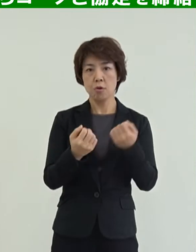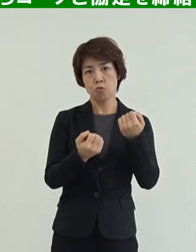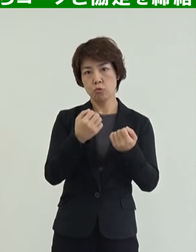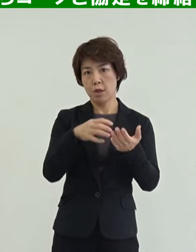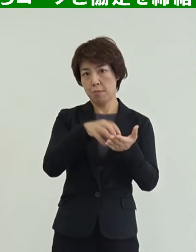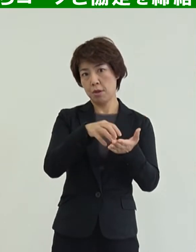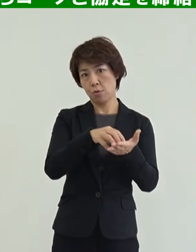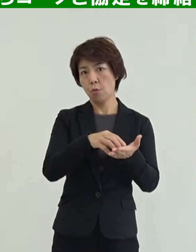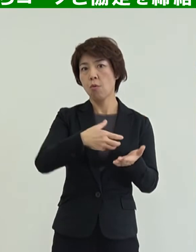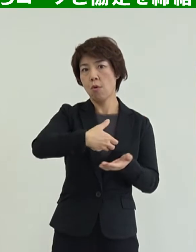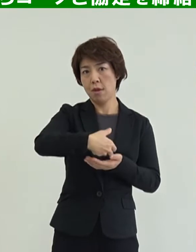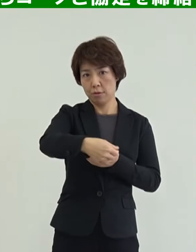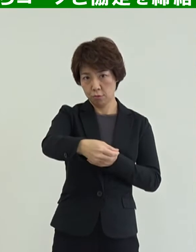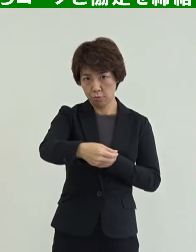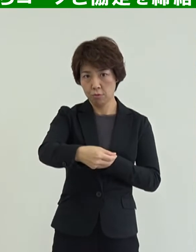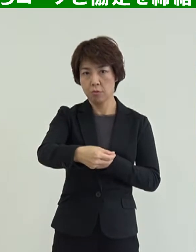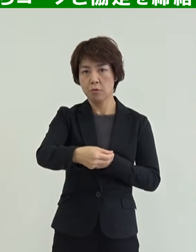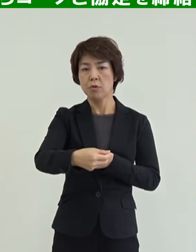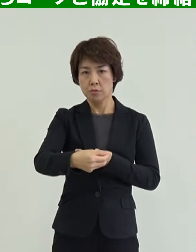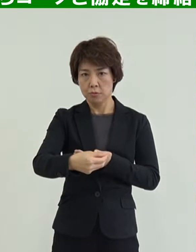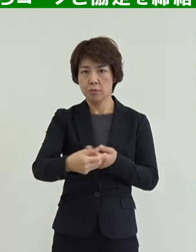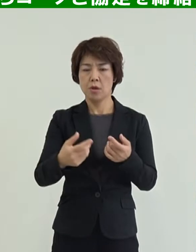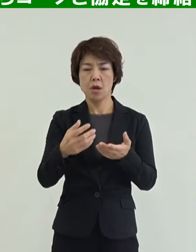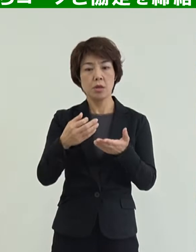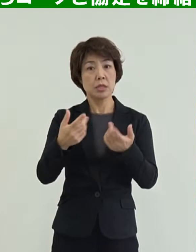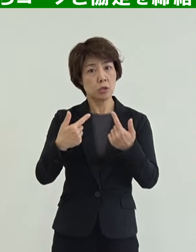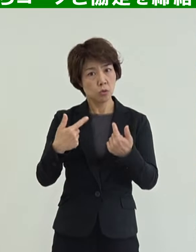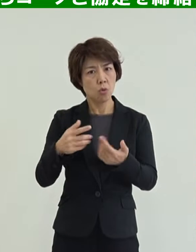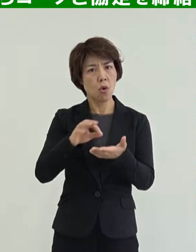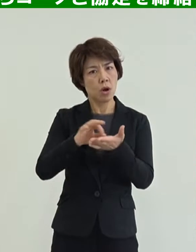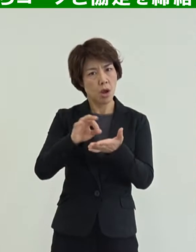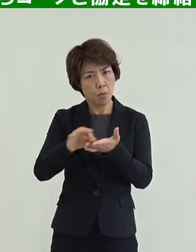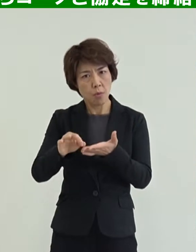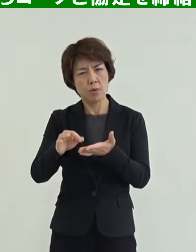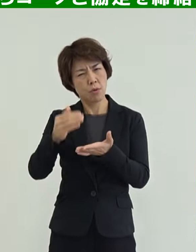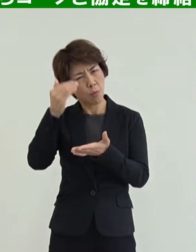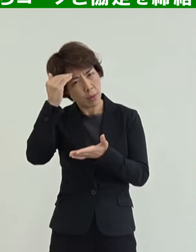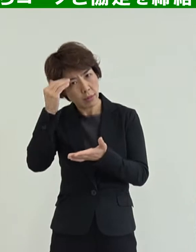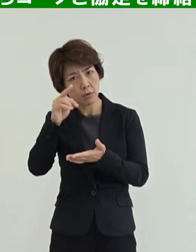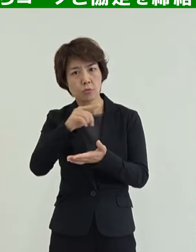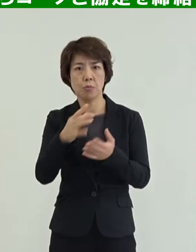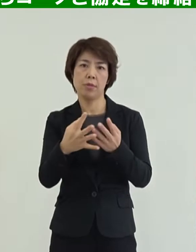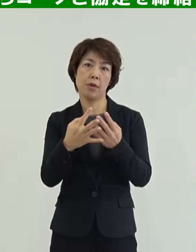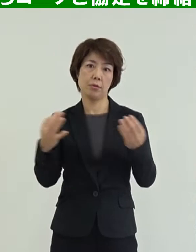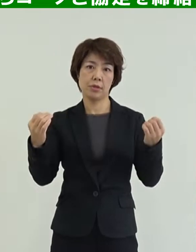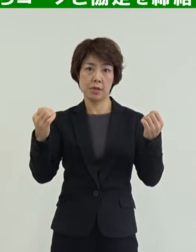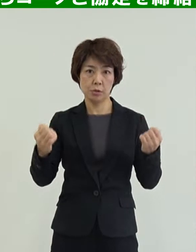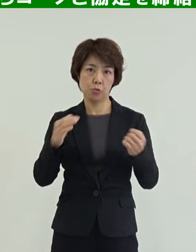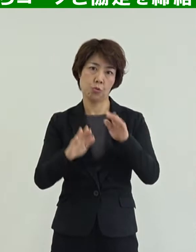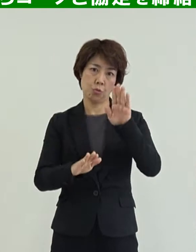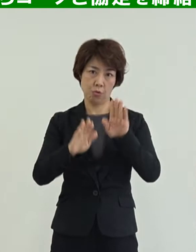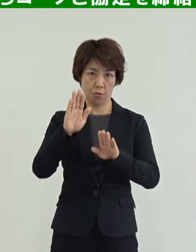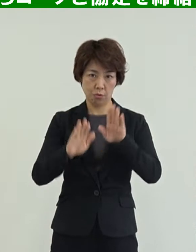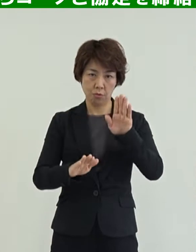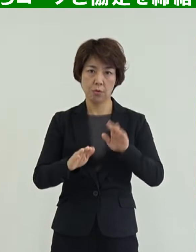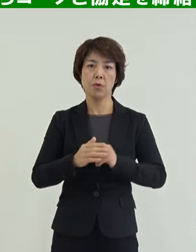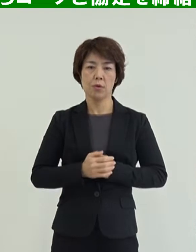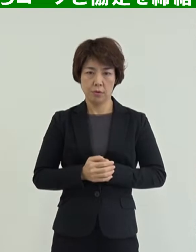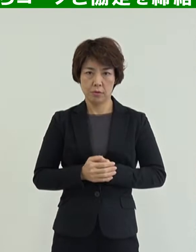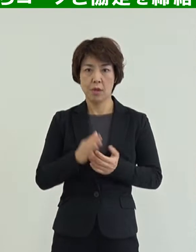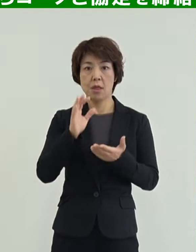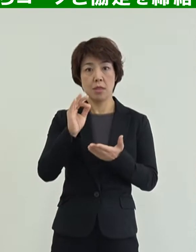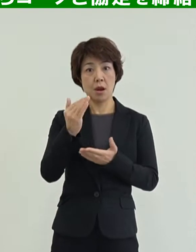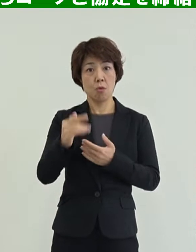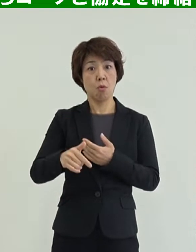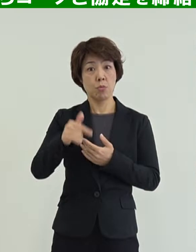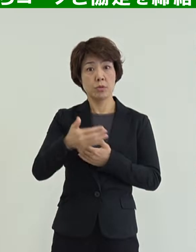返上される方また日常の買い回りにご苦労すれている方もたくさんおられるという状況でございますならコープ